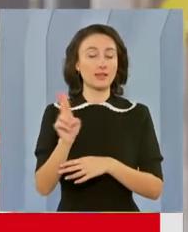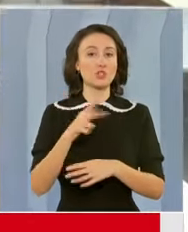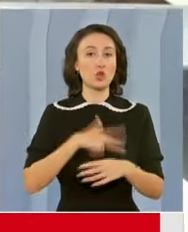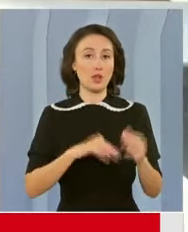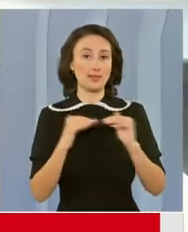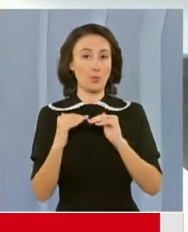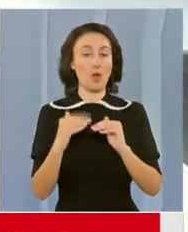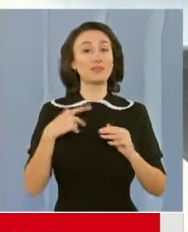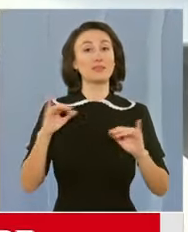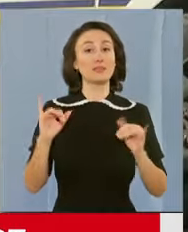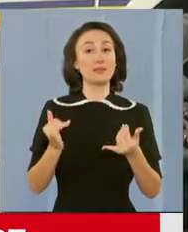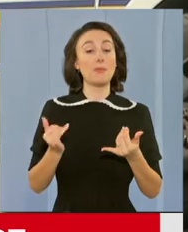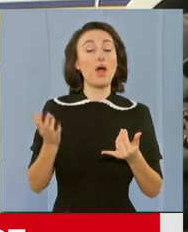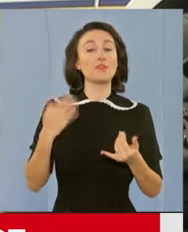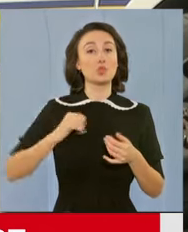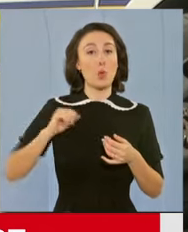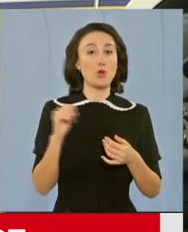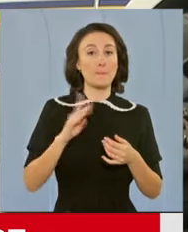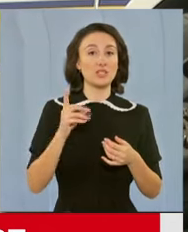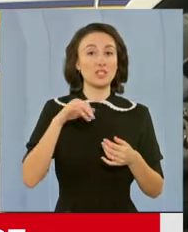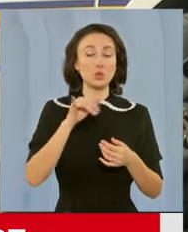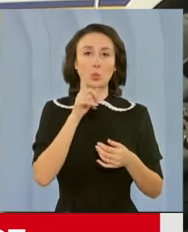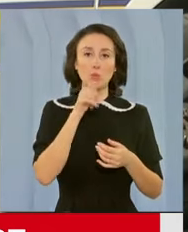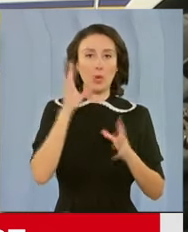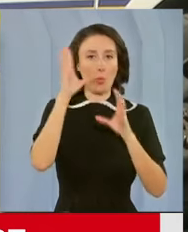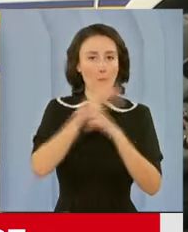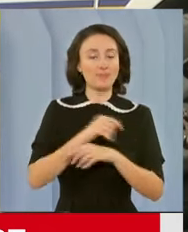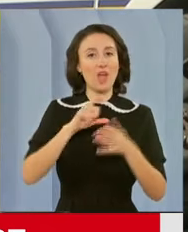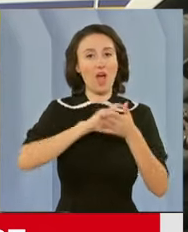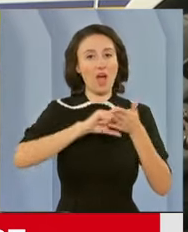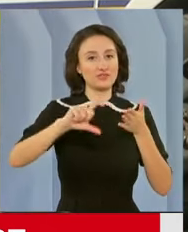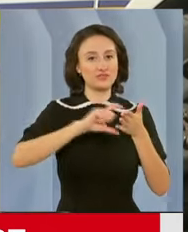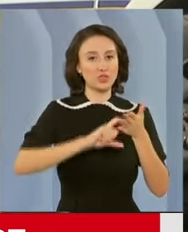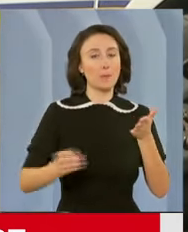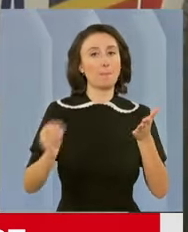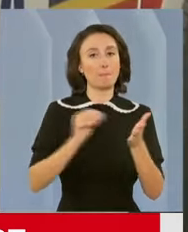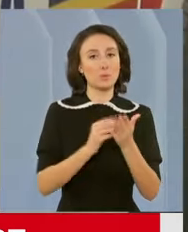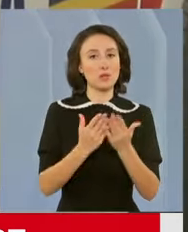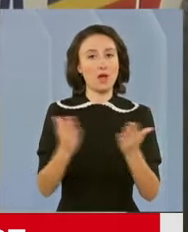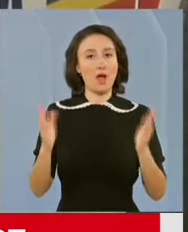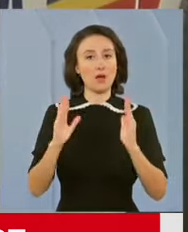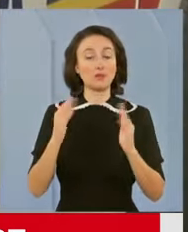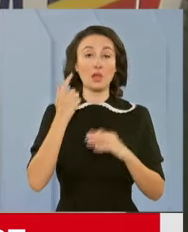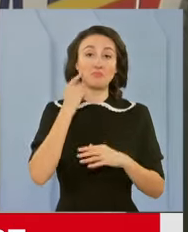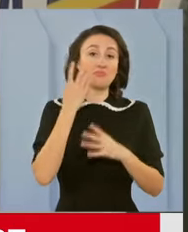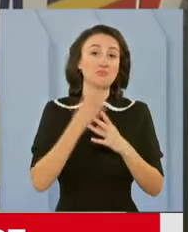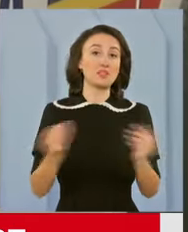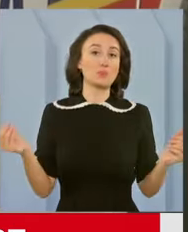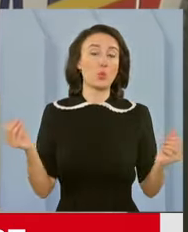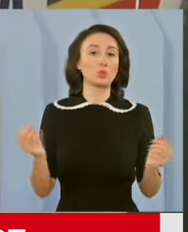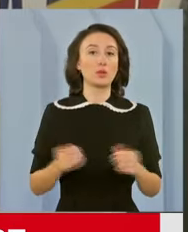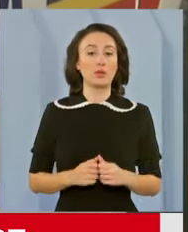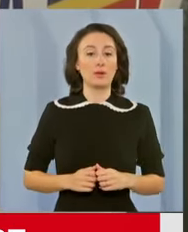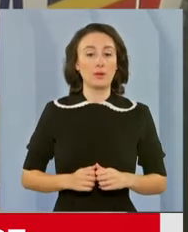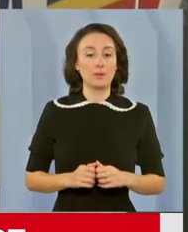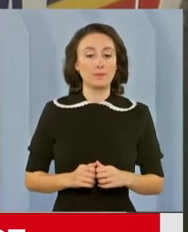PSD. Incidentul a avut loc în comuna Bălțești, unde peste noapte afișele amplasate pe gardurile localnicilor au dispărut. Pe lângă omul